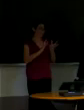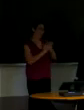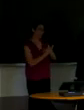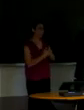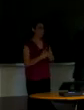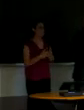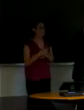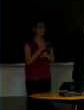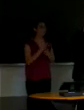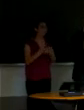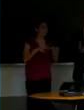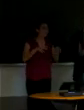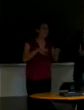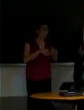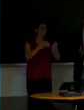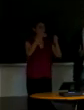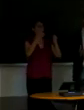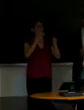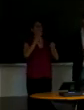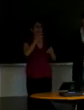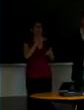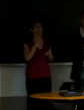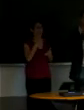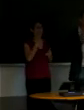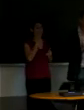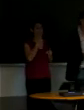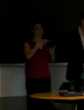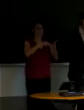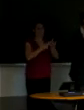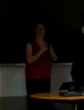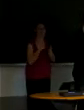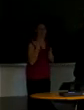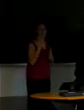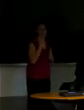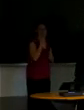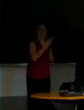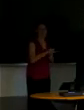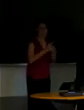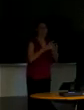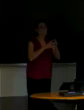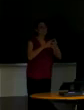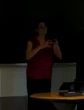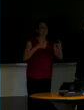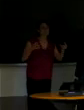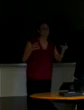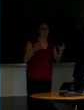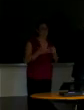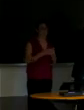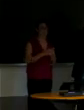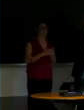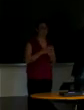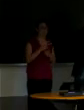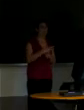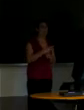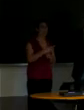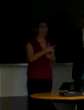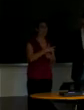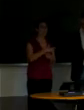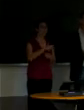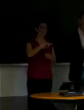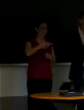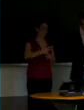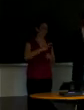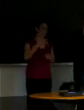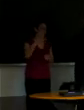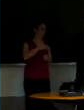toccare quella tecnica di cui vi parlavo poco fa, quell'industriale di cui vi parlavo poco fa. Il terzo anno è, come